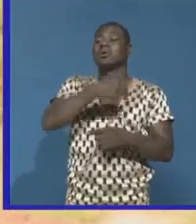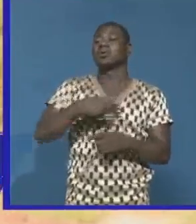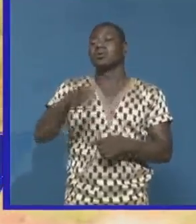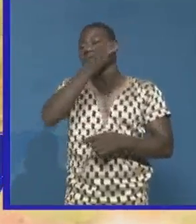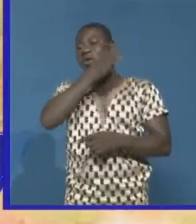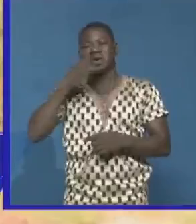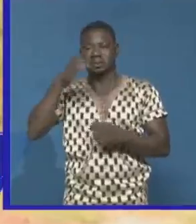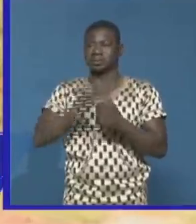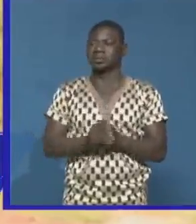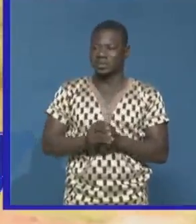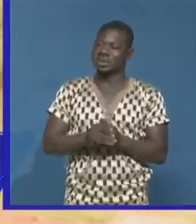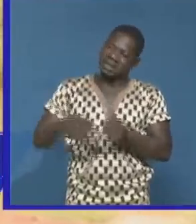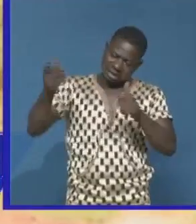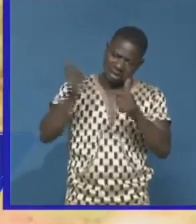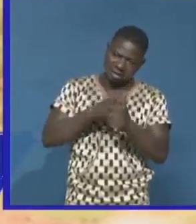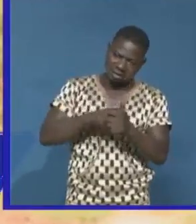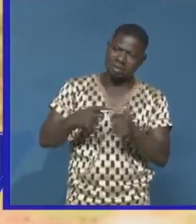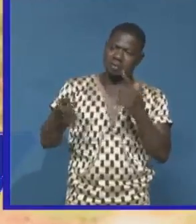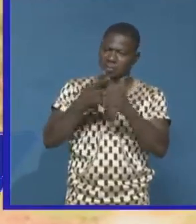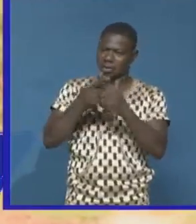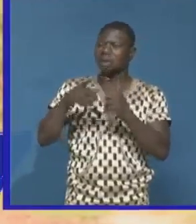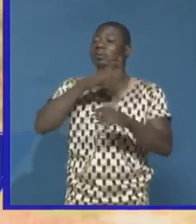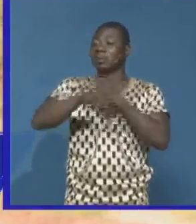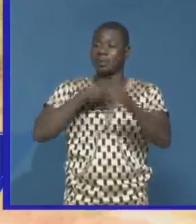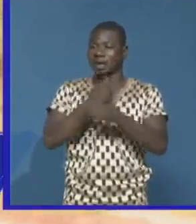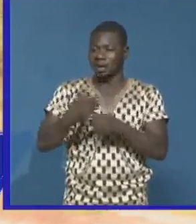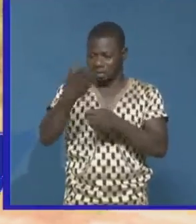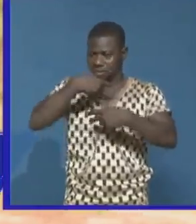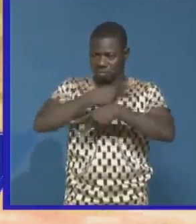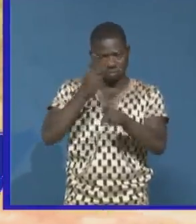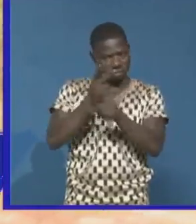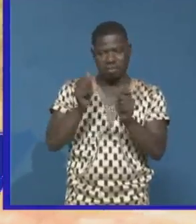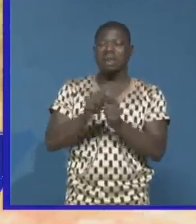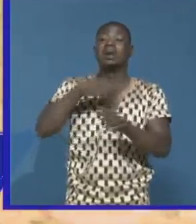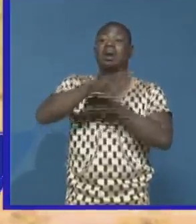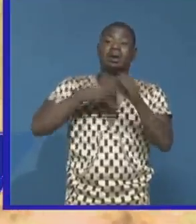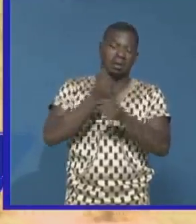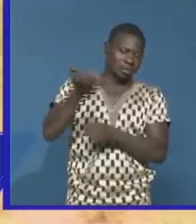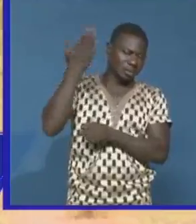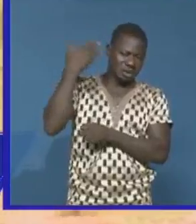c'est la deuxième année que cela se produit. L'année dernière, l'eau avait aussi envahi nos champs.